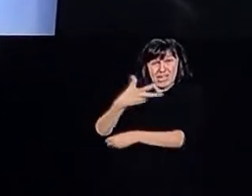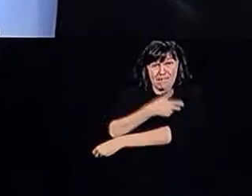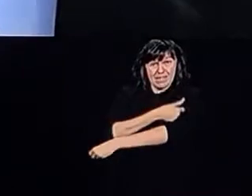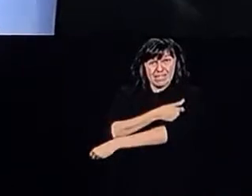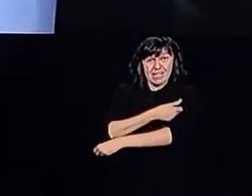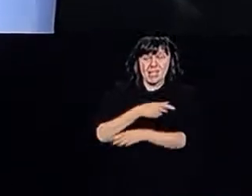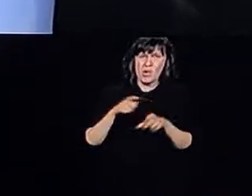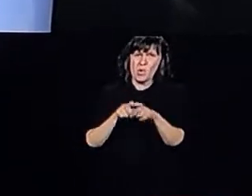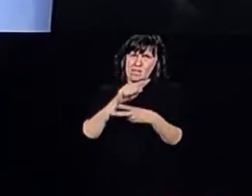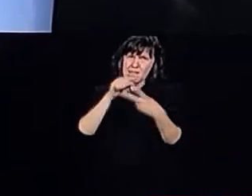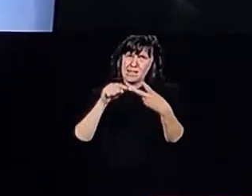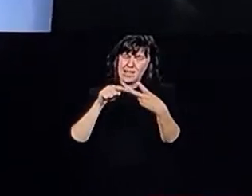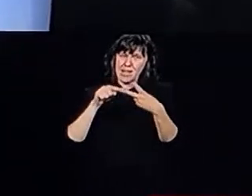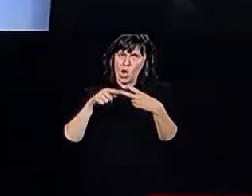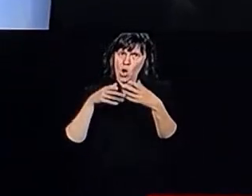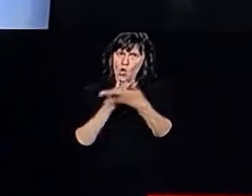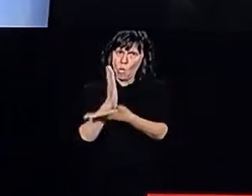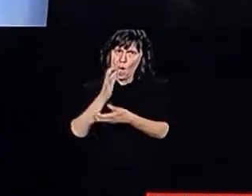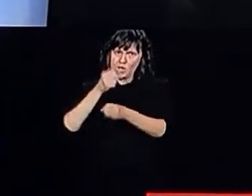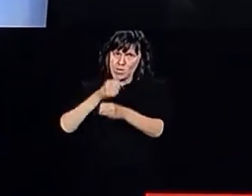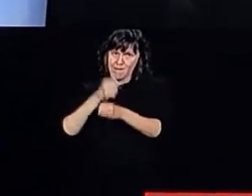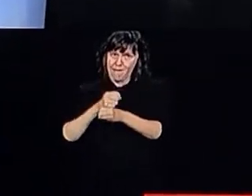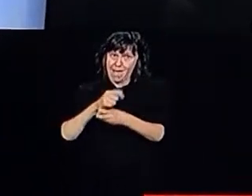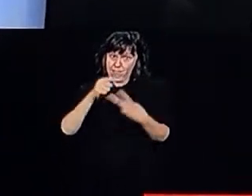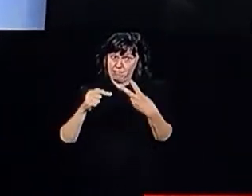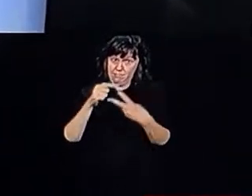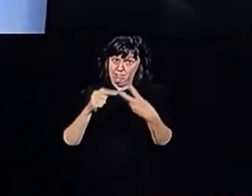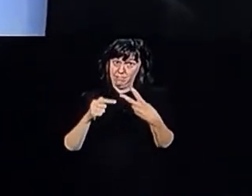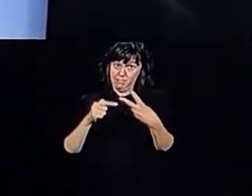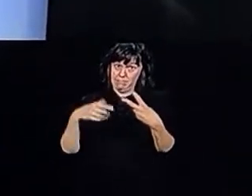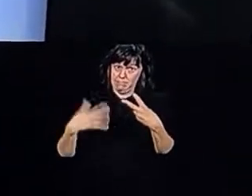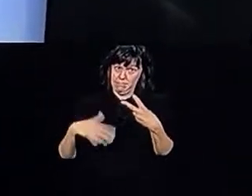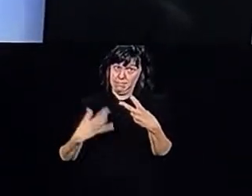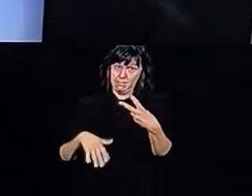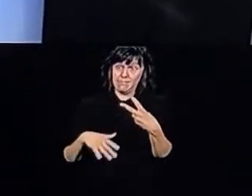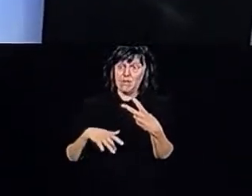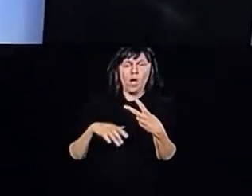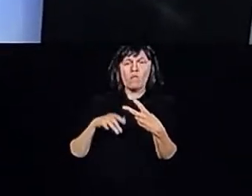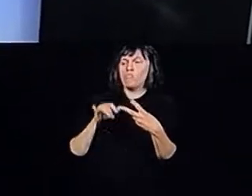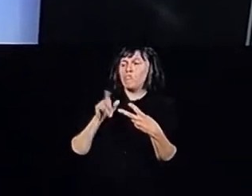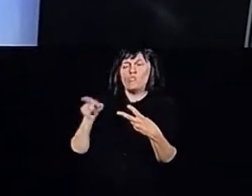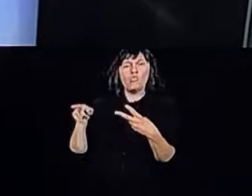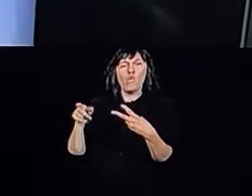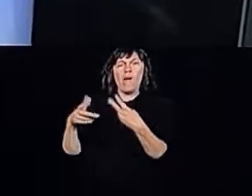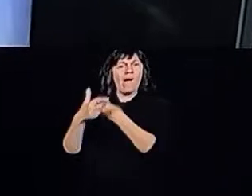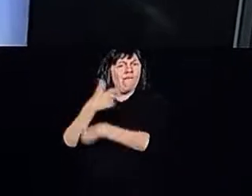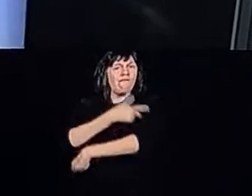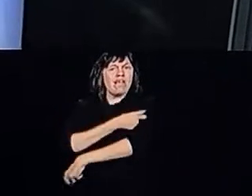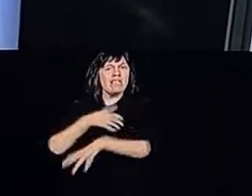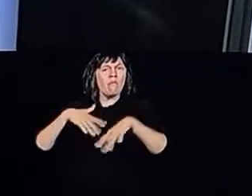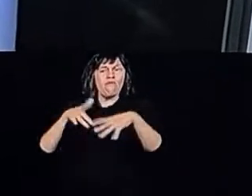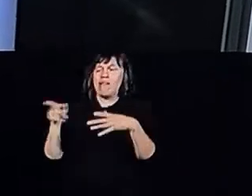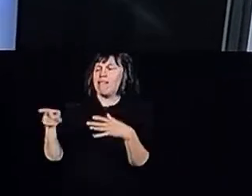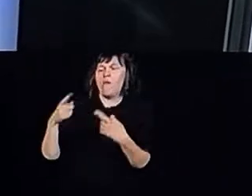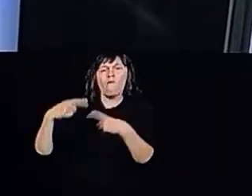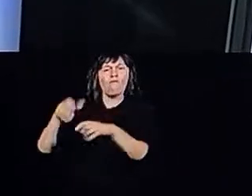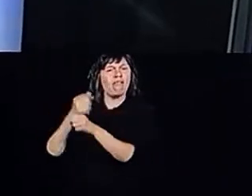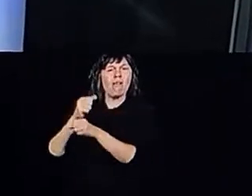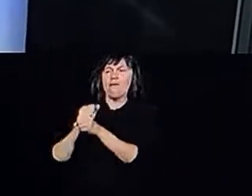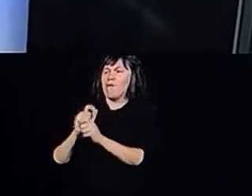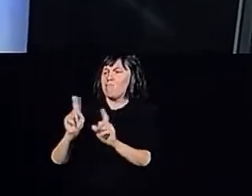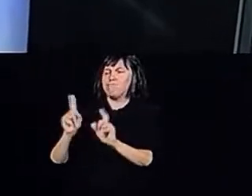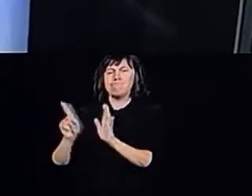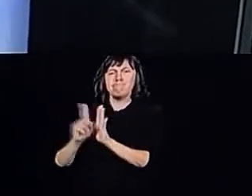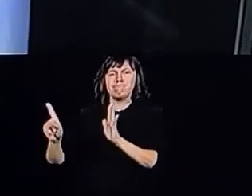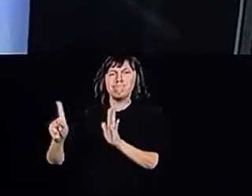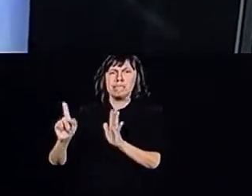qu'on vient dire à des gens, si vous n'êtes pas vacciné, vous ne pouvez pas travailler. Donc, c'est pas banal. Et